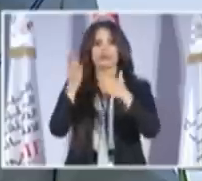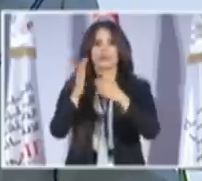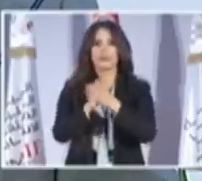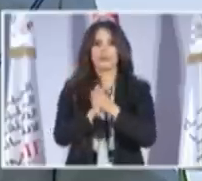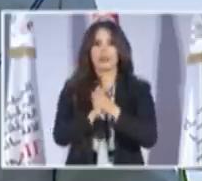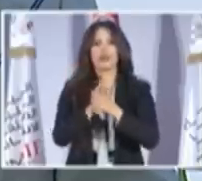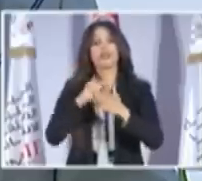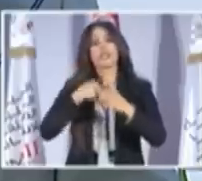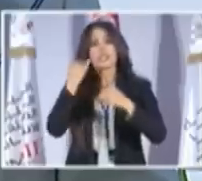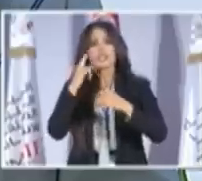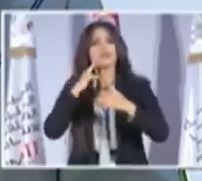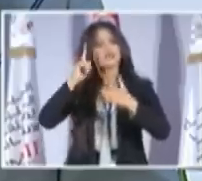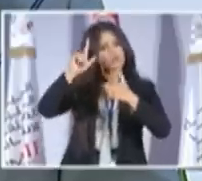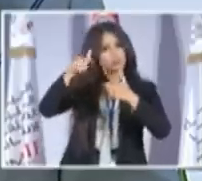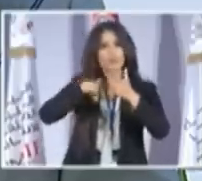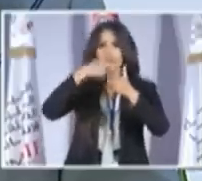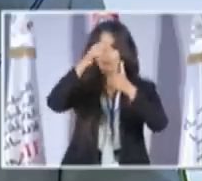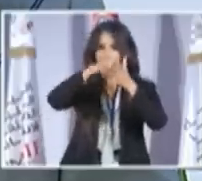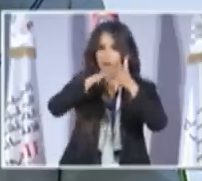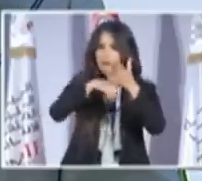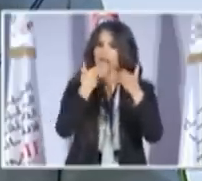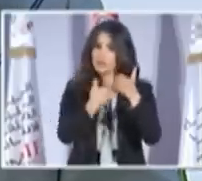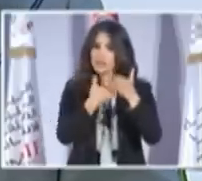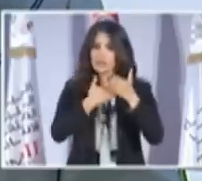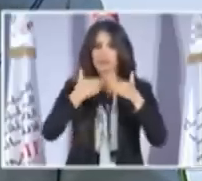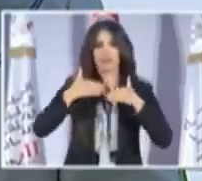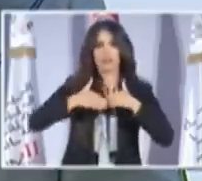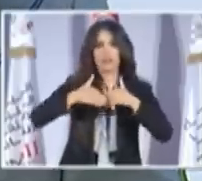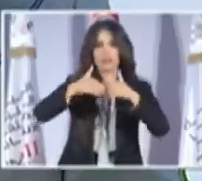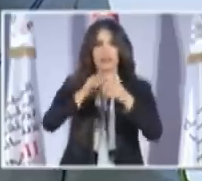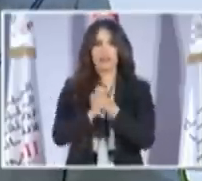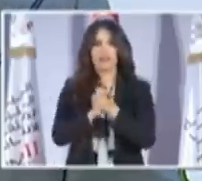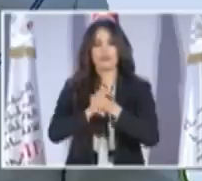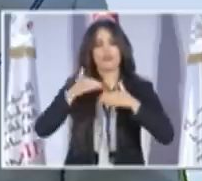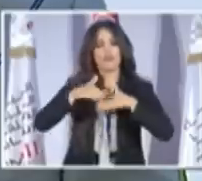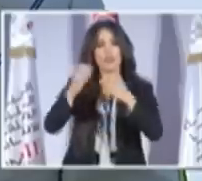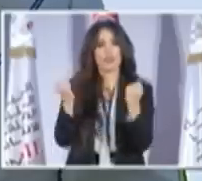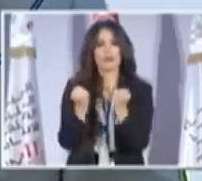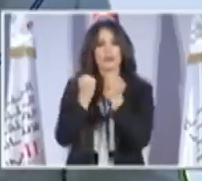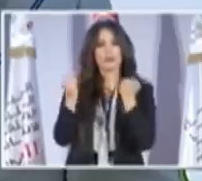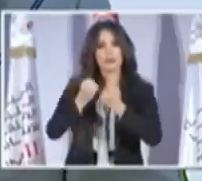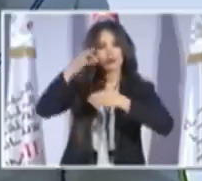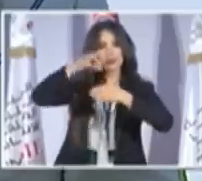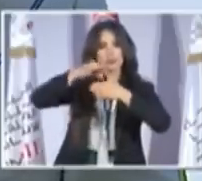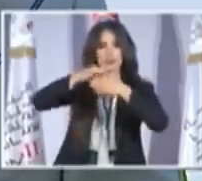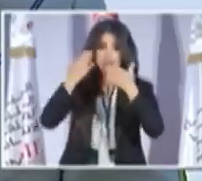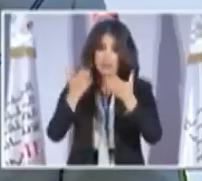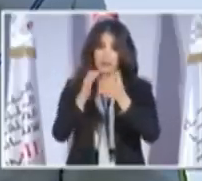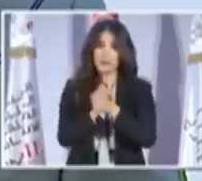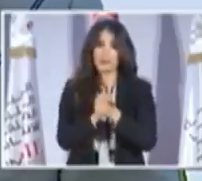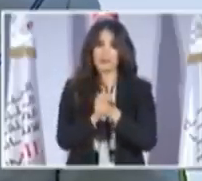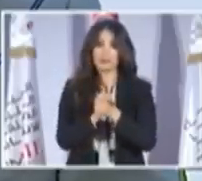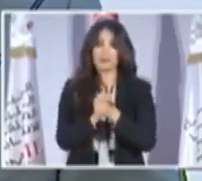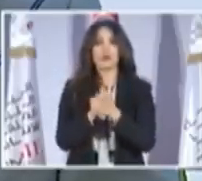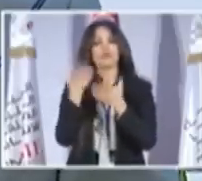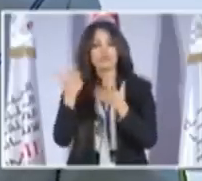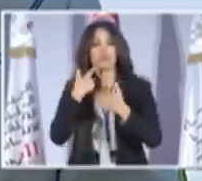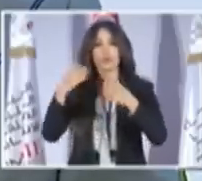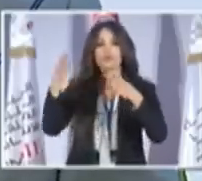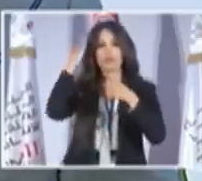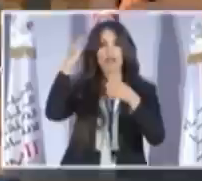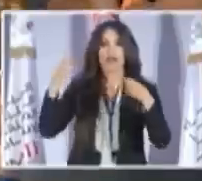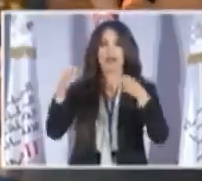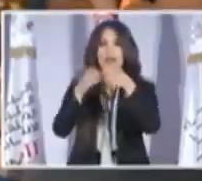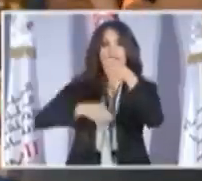مخالفات في فتره في فتره الحمله الانتخابيه وقدرت الهيئه انه تلك